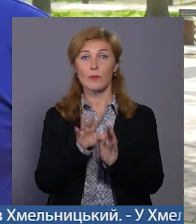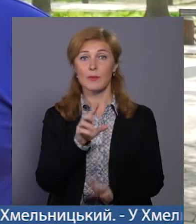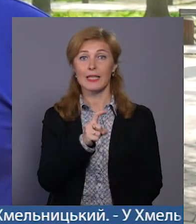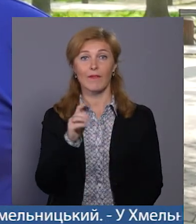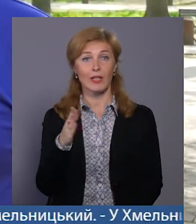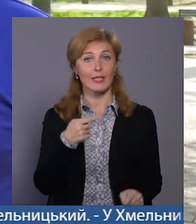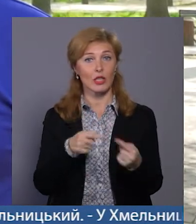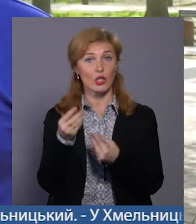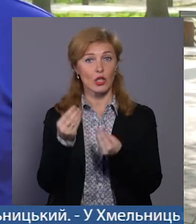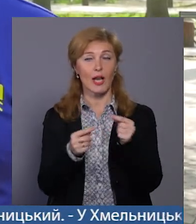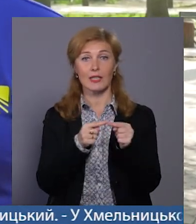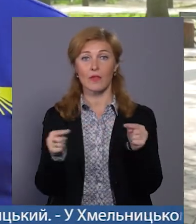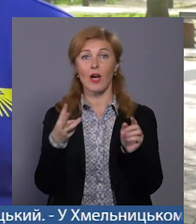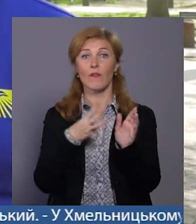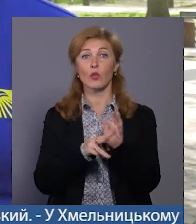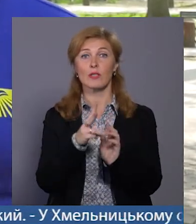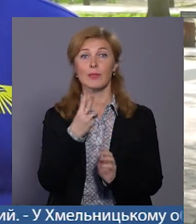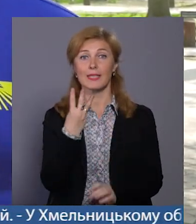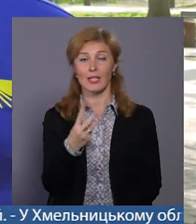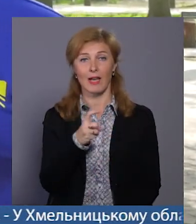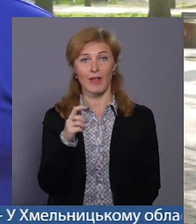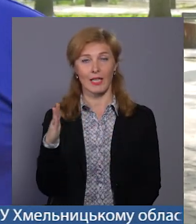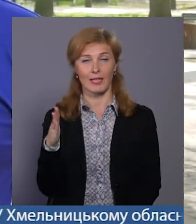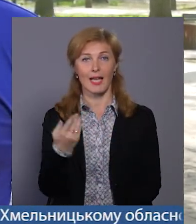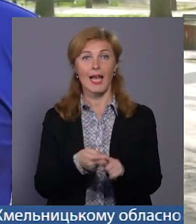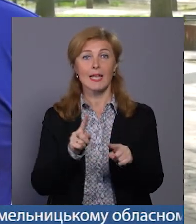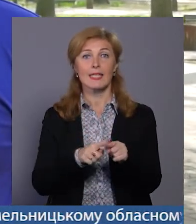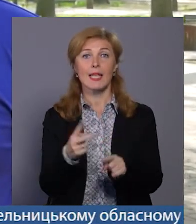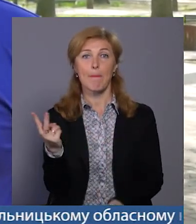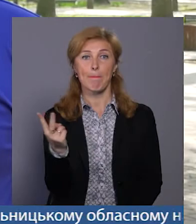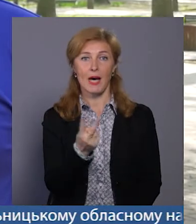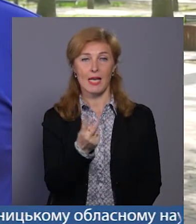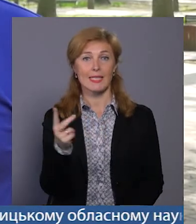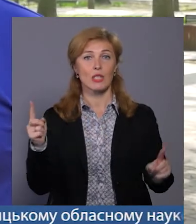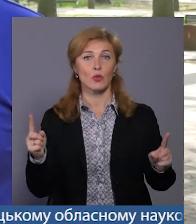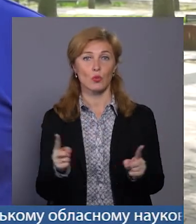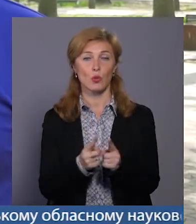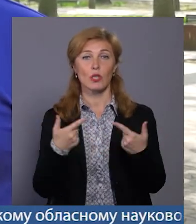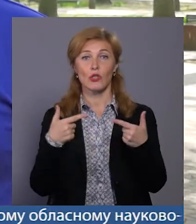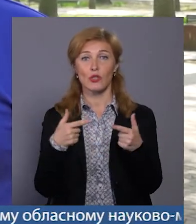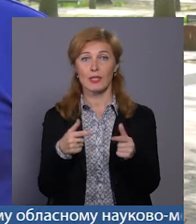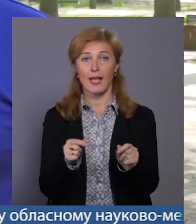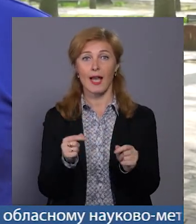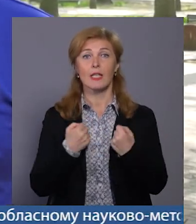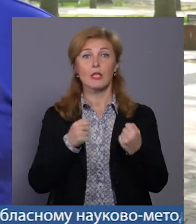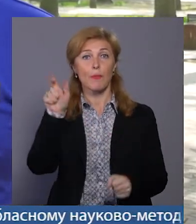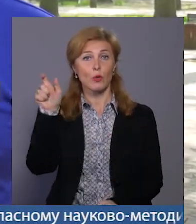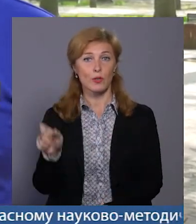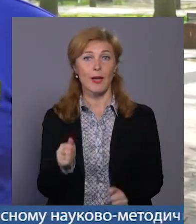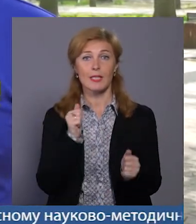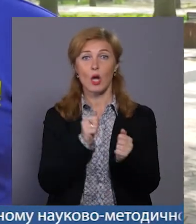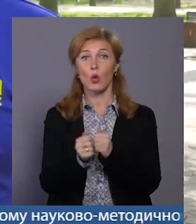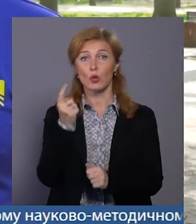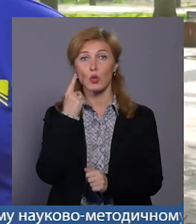хвилин, інша гра тривала 83 хвилини. Це парні зустрічі, де спортсмени за кожне